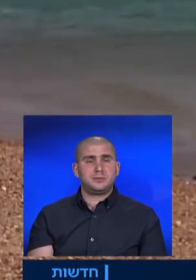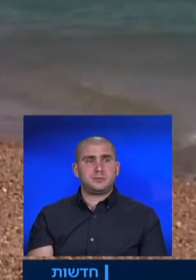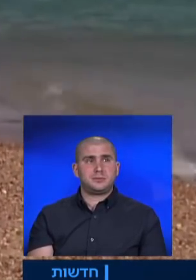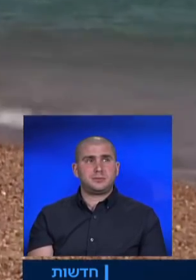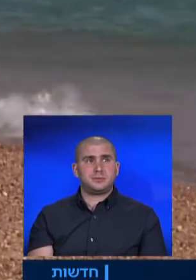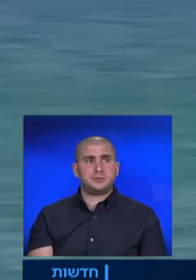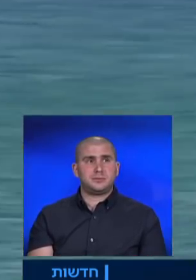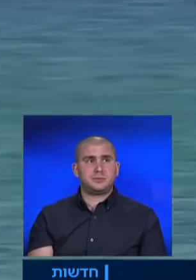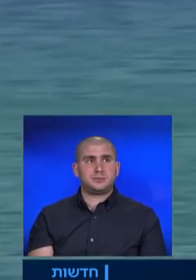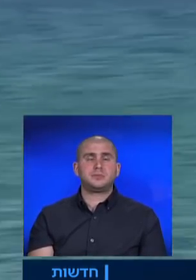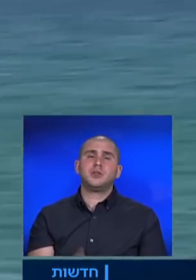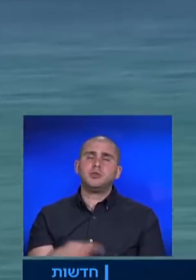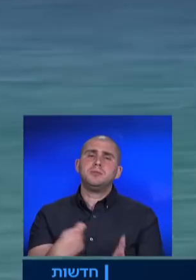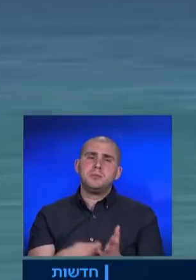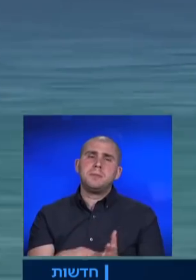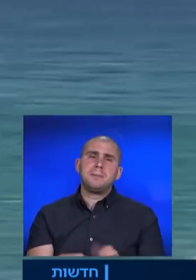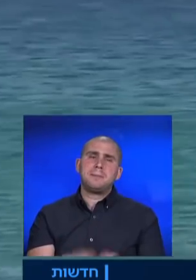משלמים את מחיר האהבה.